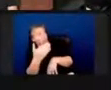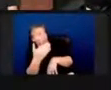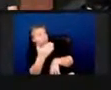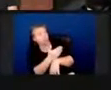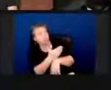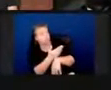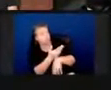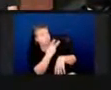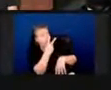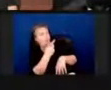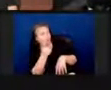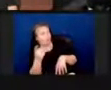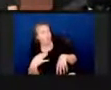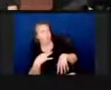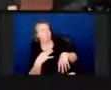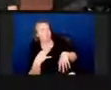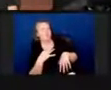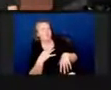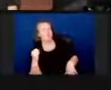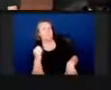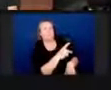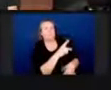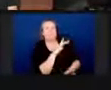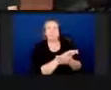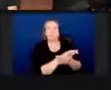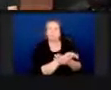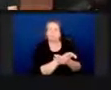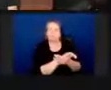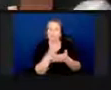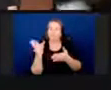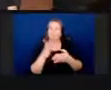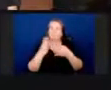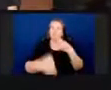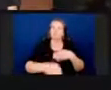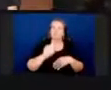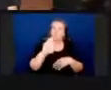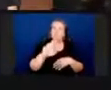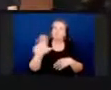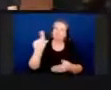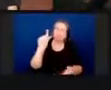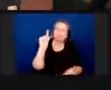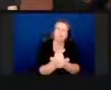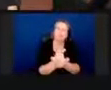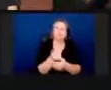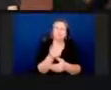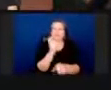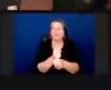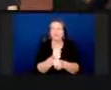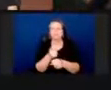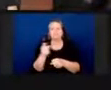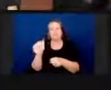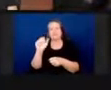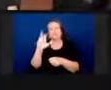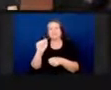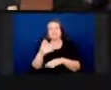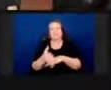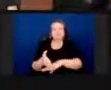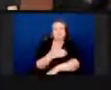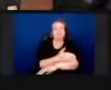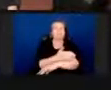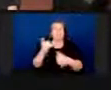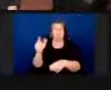tumeweza kumsaidia. Aliona mambo ambayo tulikuwa tunayafanya, na kwa